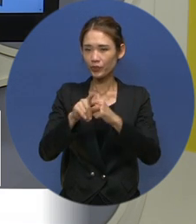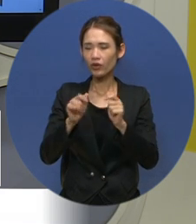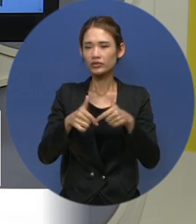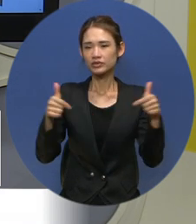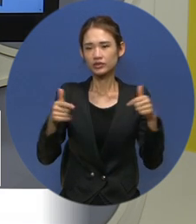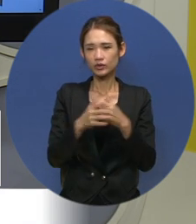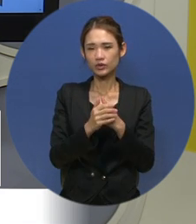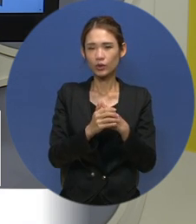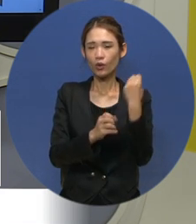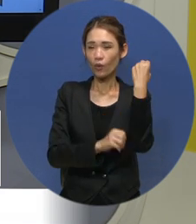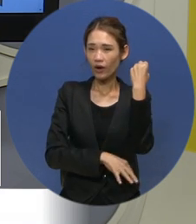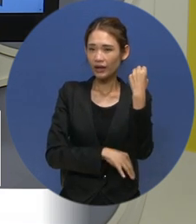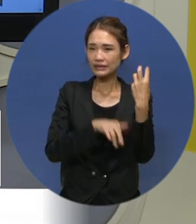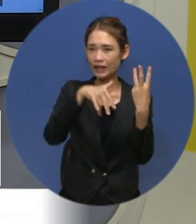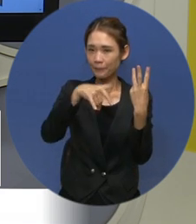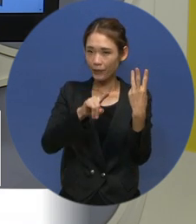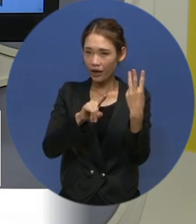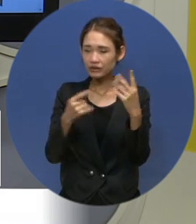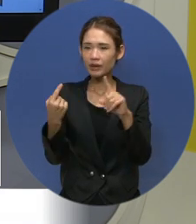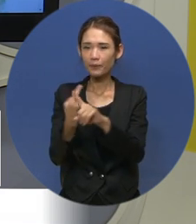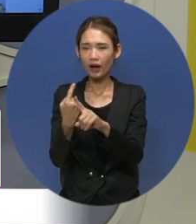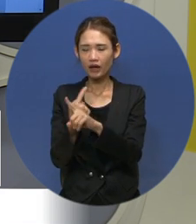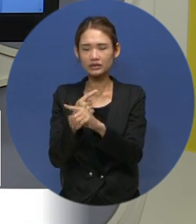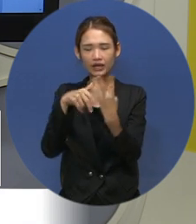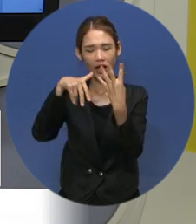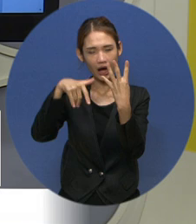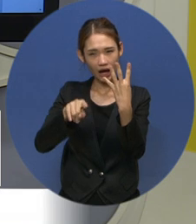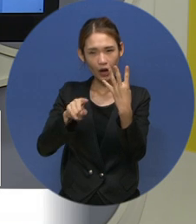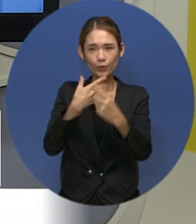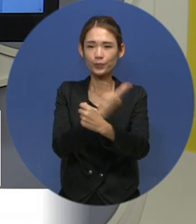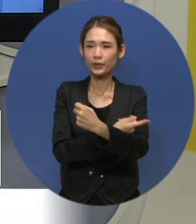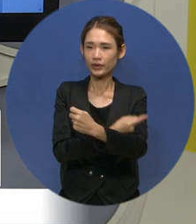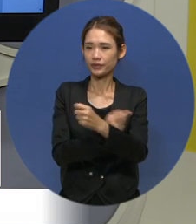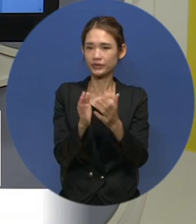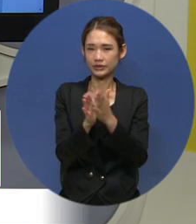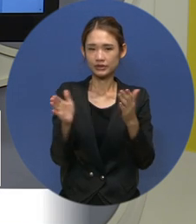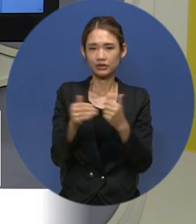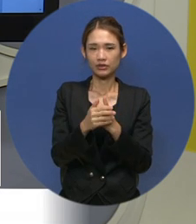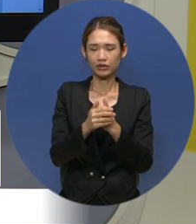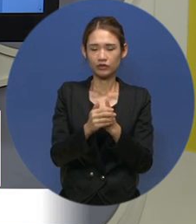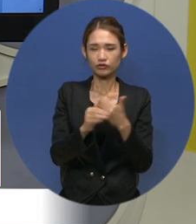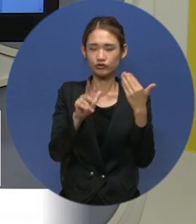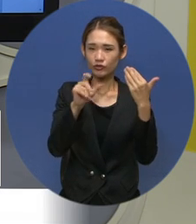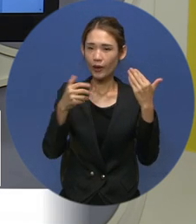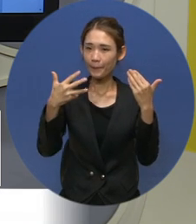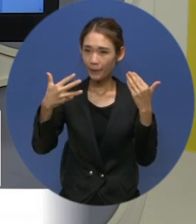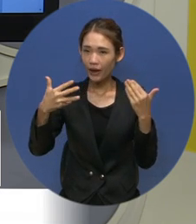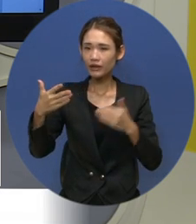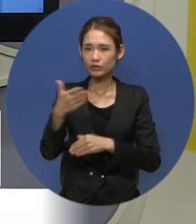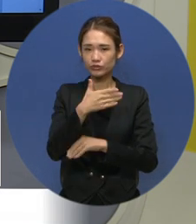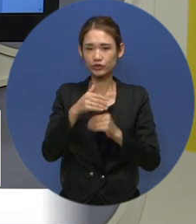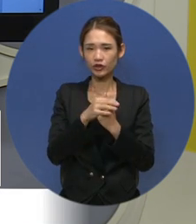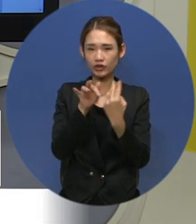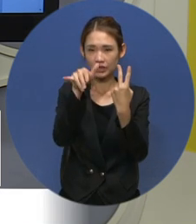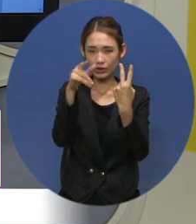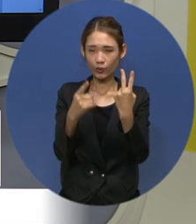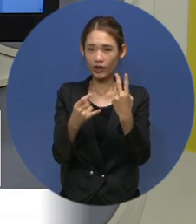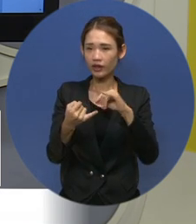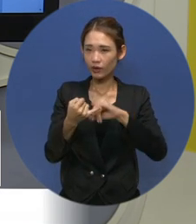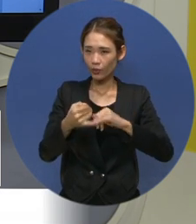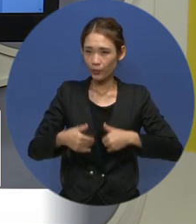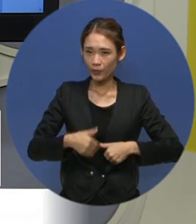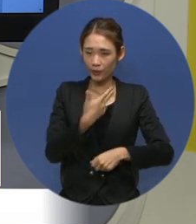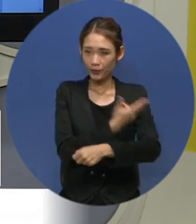백신에서 4가 백신 으로 변경 하는데요 8일부터 인플루엔자 예방접종은 이후에 접종이 필요한